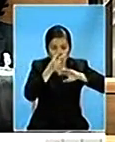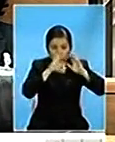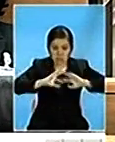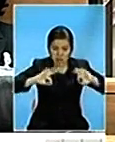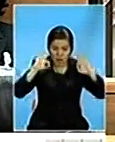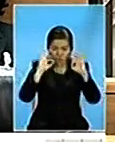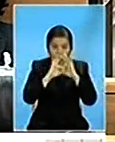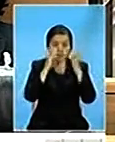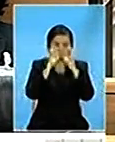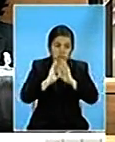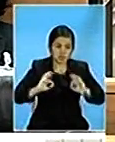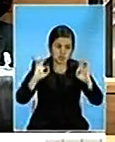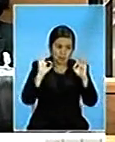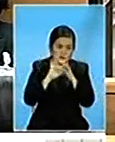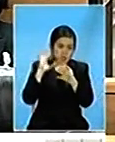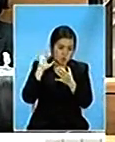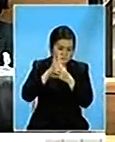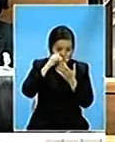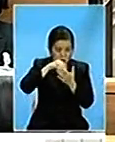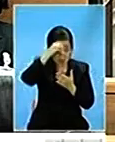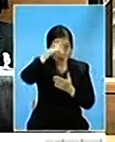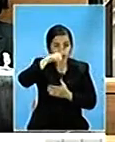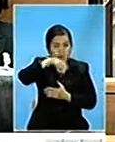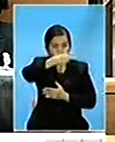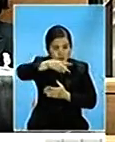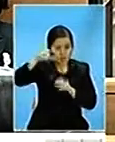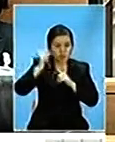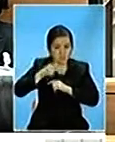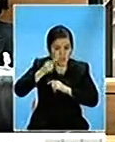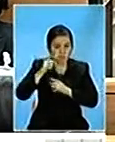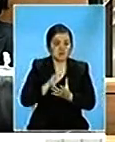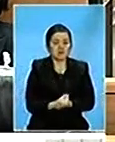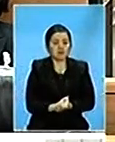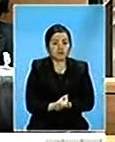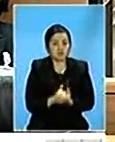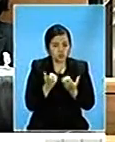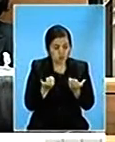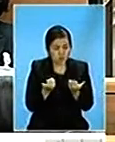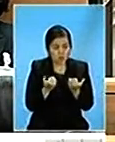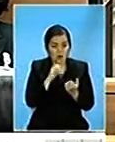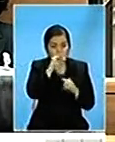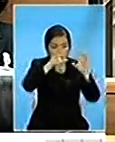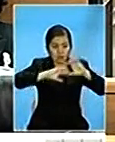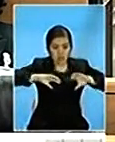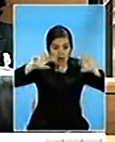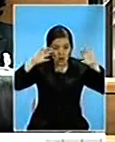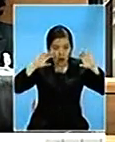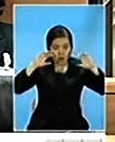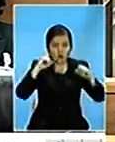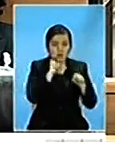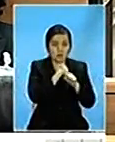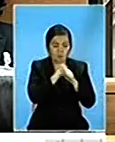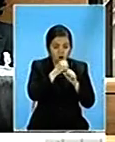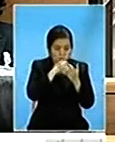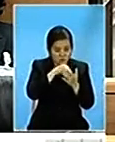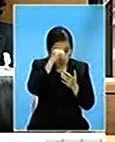การวางรากฐานทางด้านการศึกษาอย่างจริงจังดิฉันไม่ได้ปฏิเสธนะคะว่ารัฐบาลกำลังทำงานทางด้านการศึก